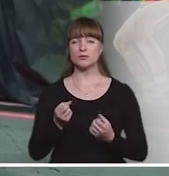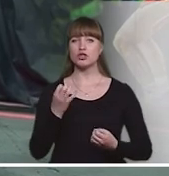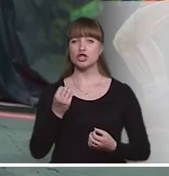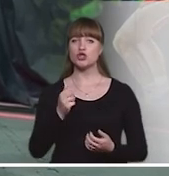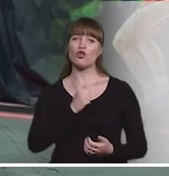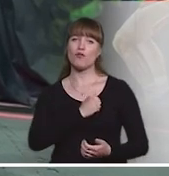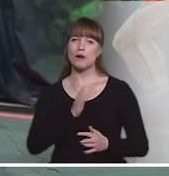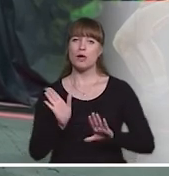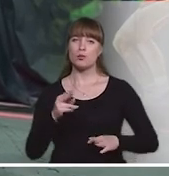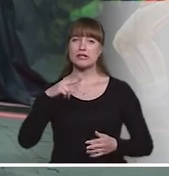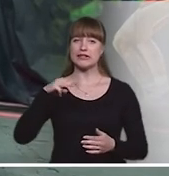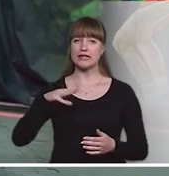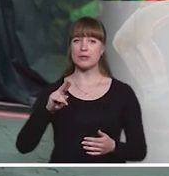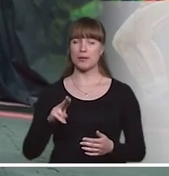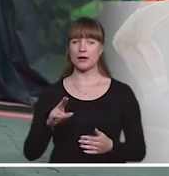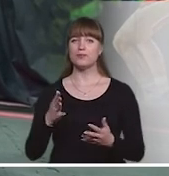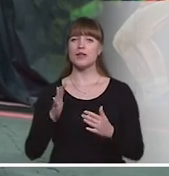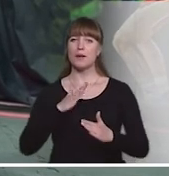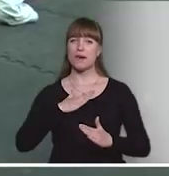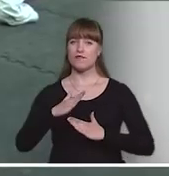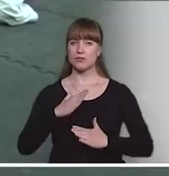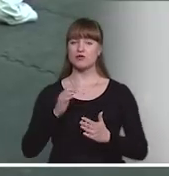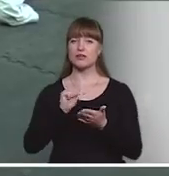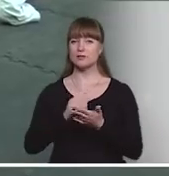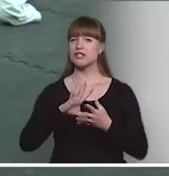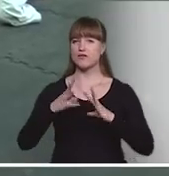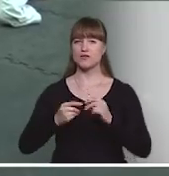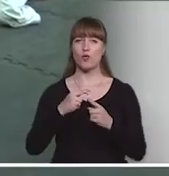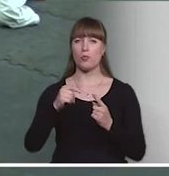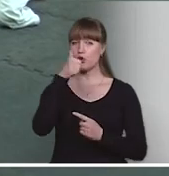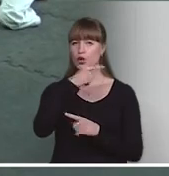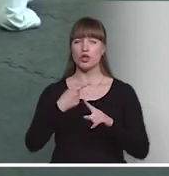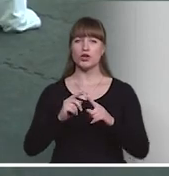Инвалидность получил еще в армии после ДТП. Боевым искусством занимается всего